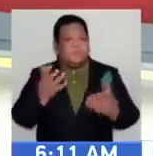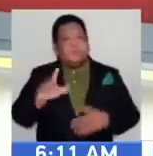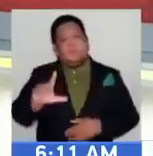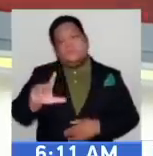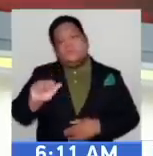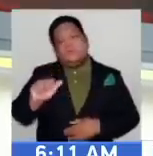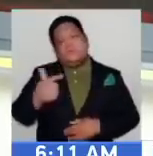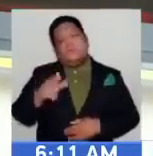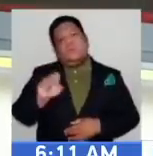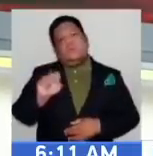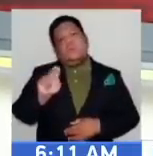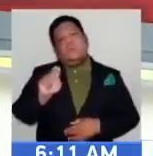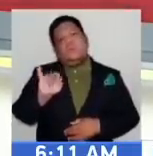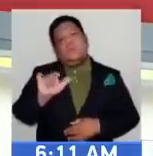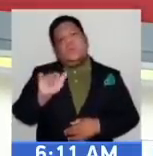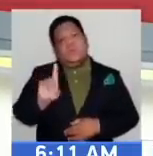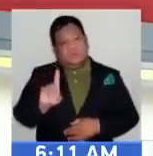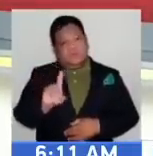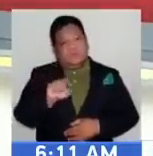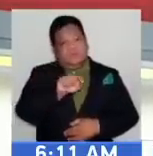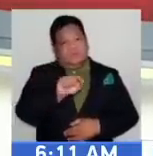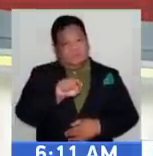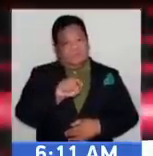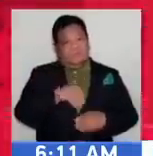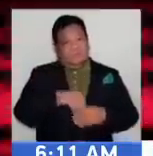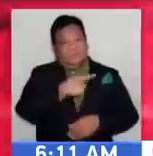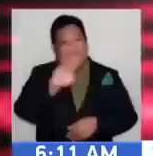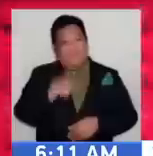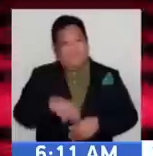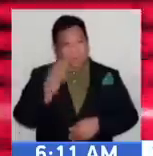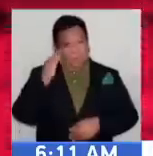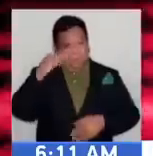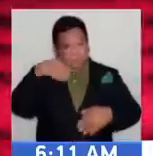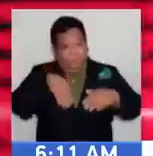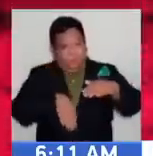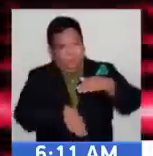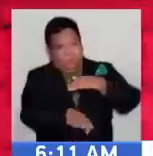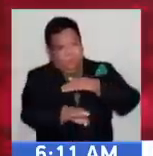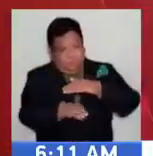isang lane. May unang balita live si Darlene Kai.